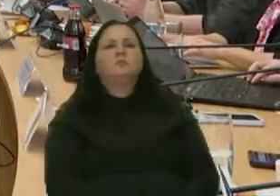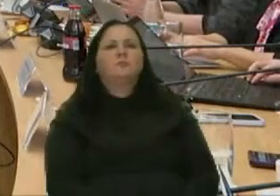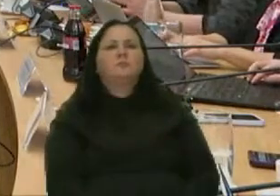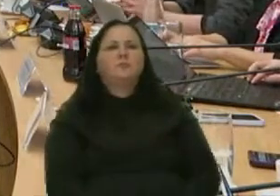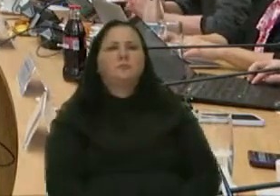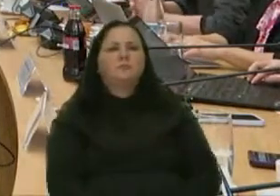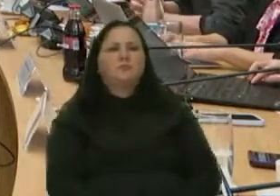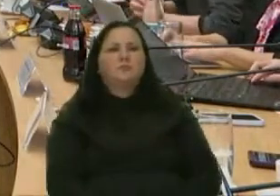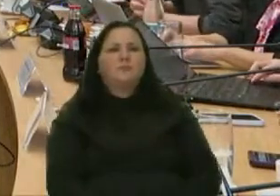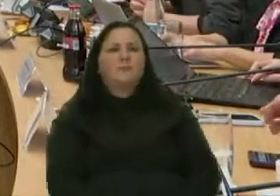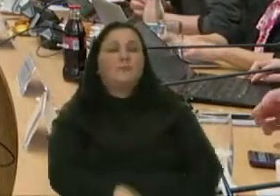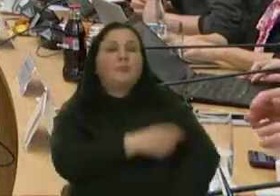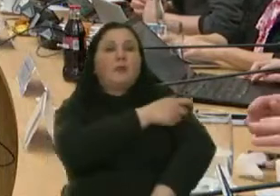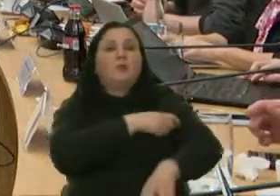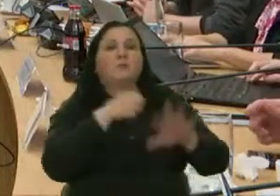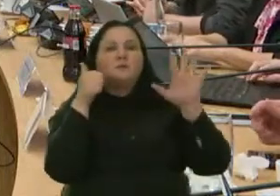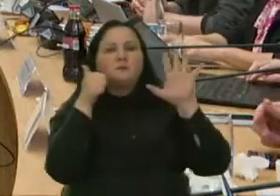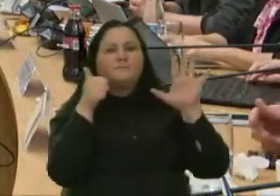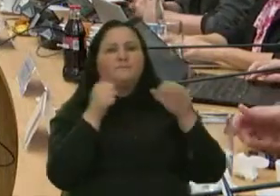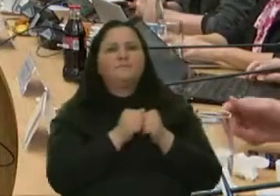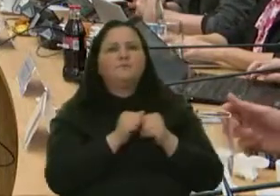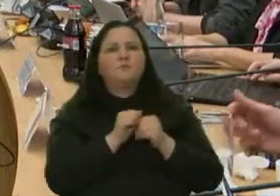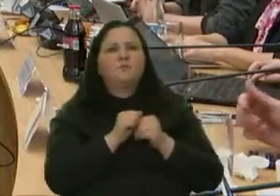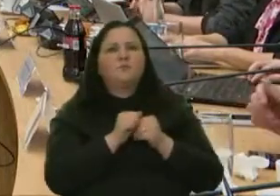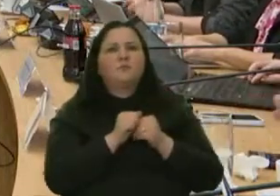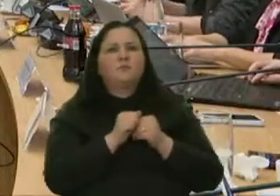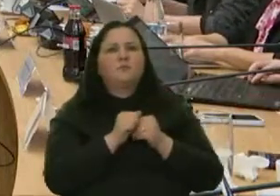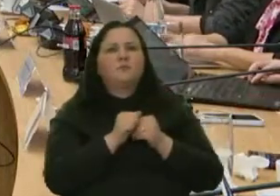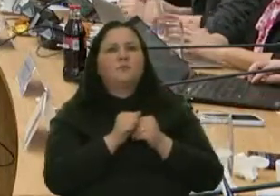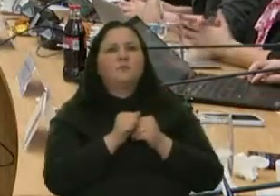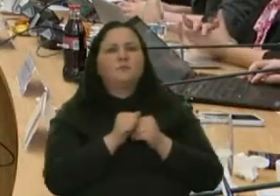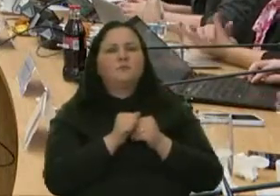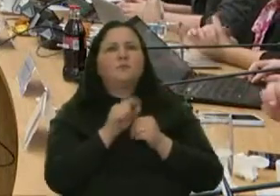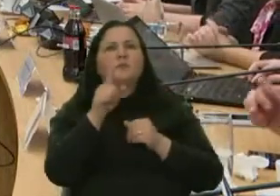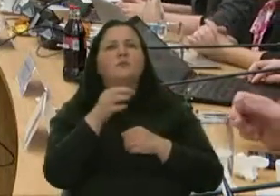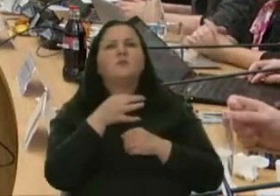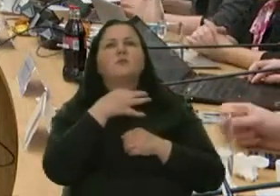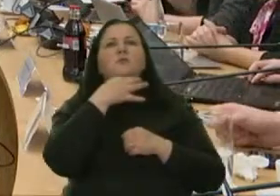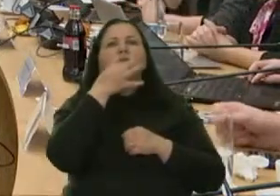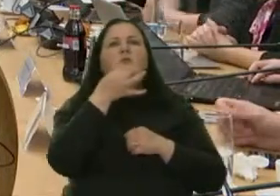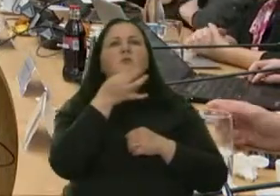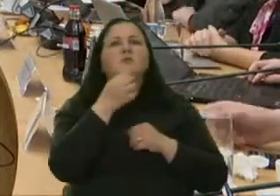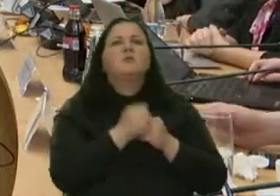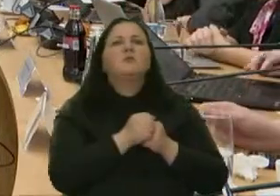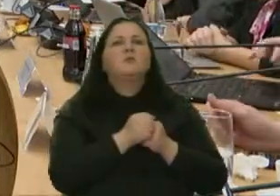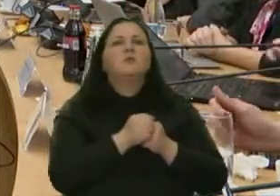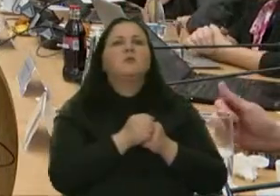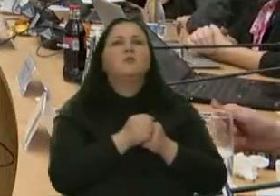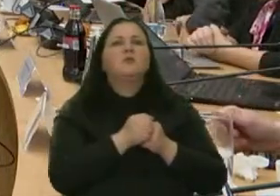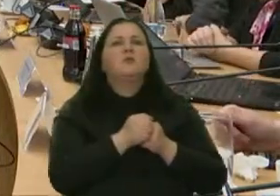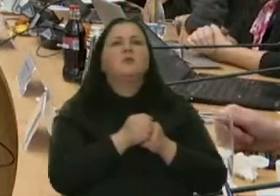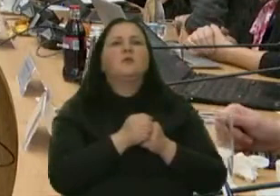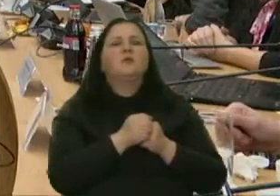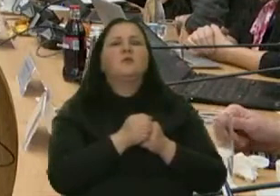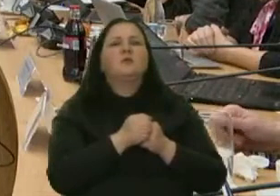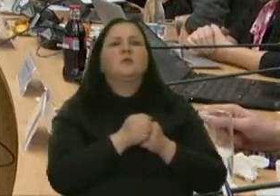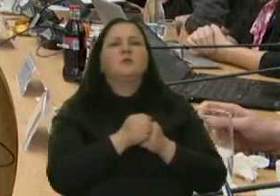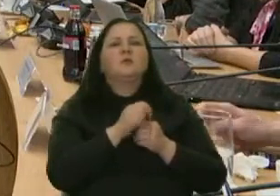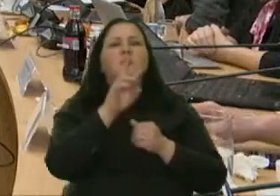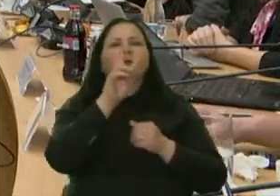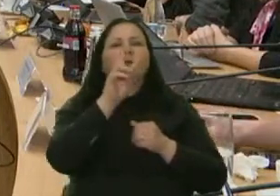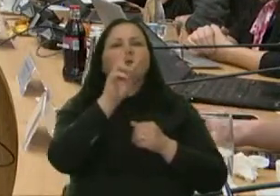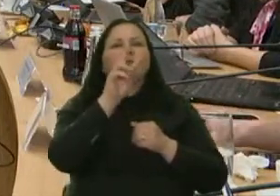Ionescu Comisia 6 și eu vreau să fac o o propunere să l propun pe Domnul pe domnul consilier